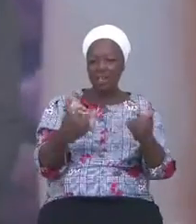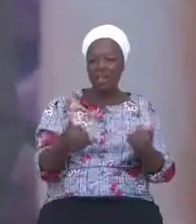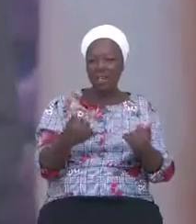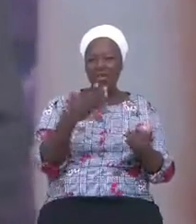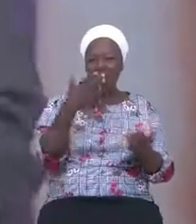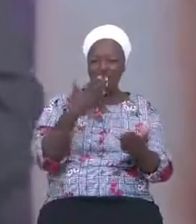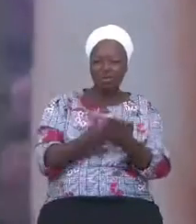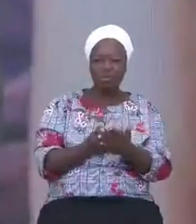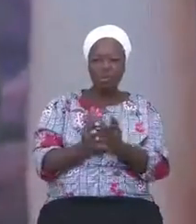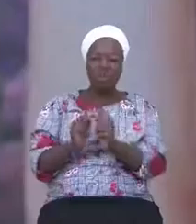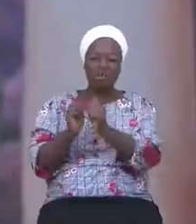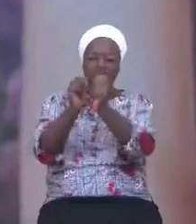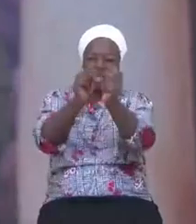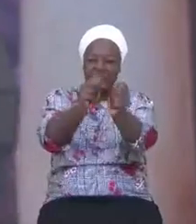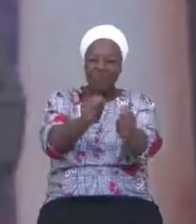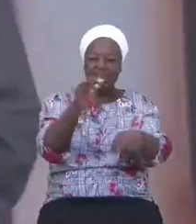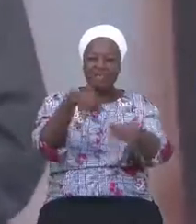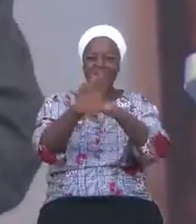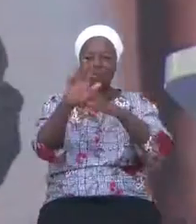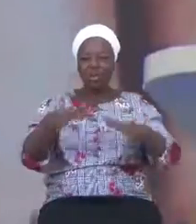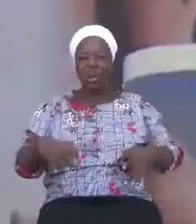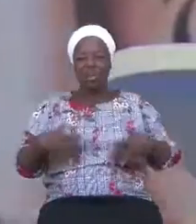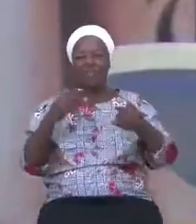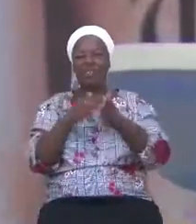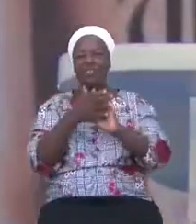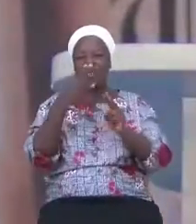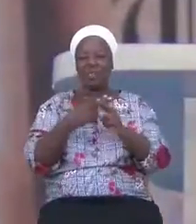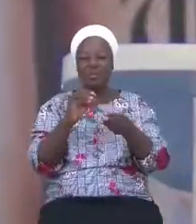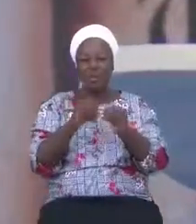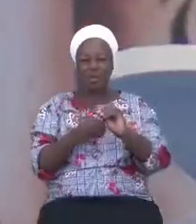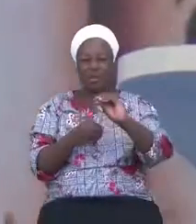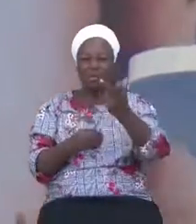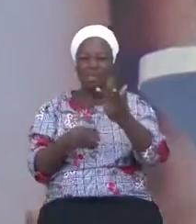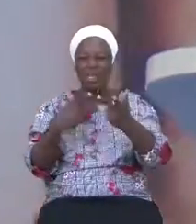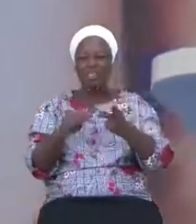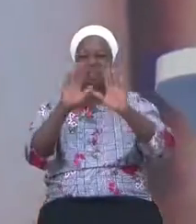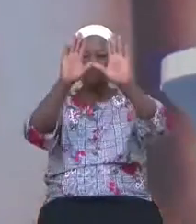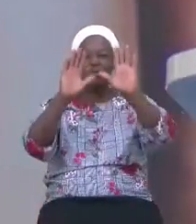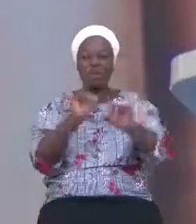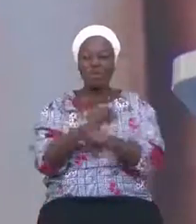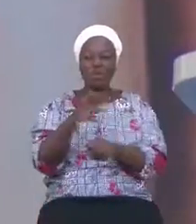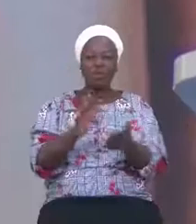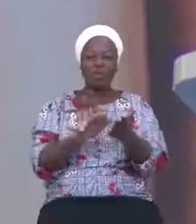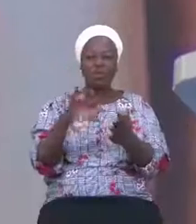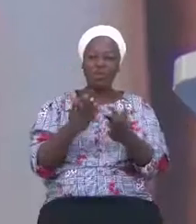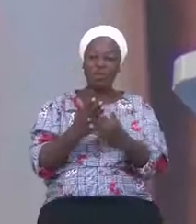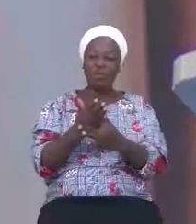Tout ce qui est bien transféré dans ta vie. Le miracle de la gloire par sa